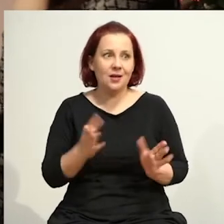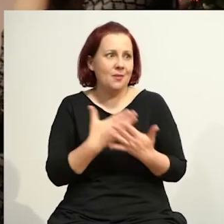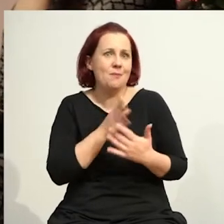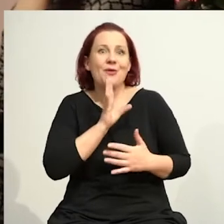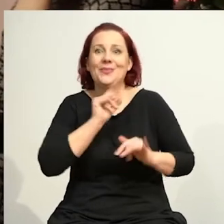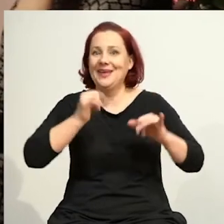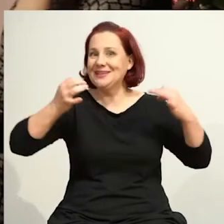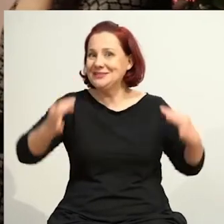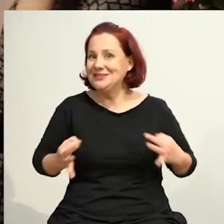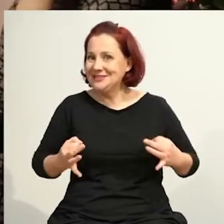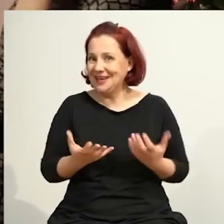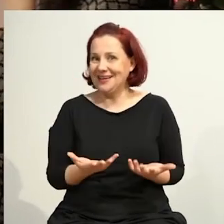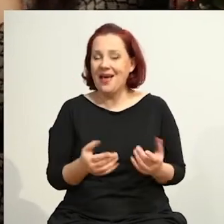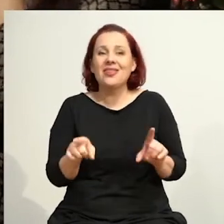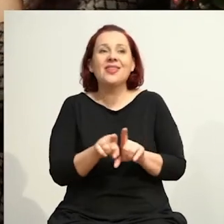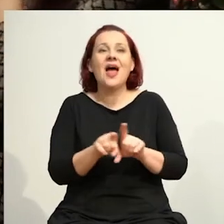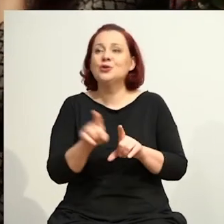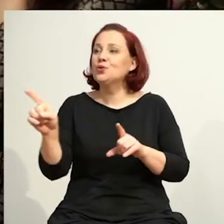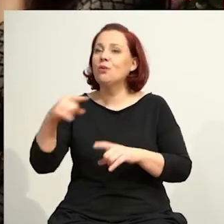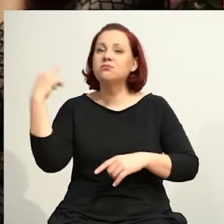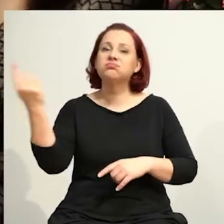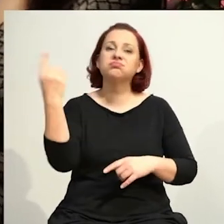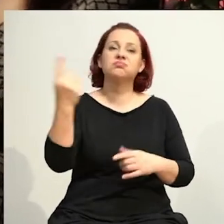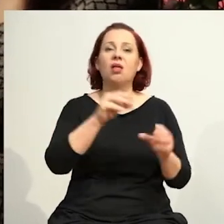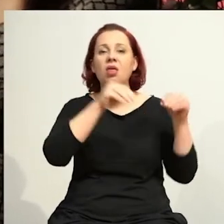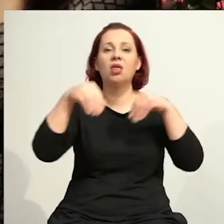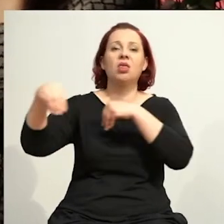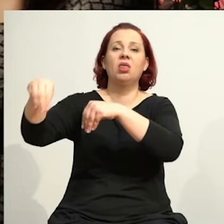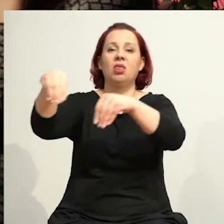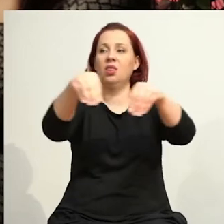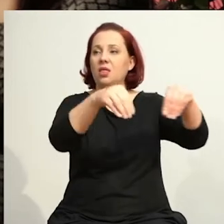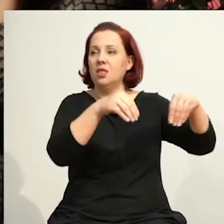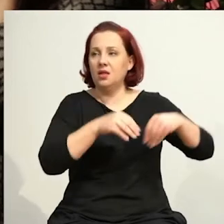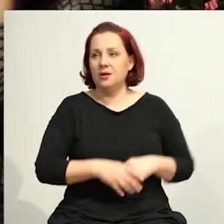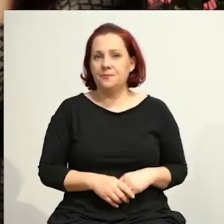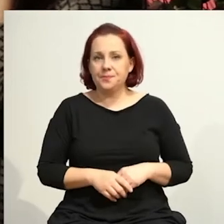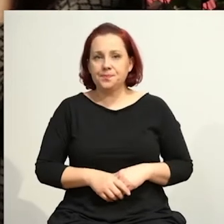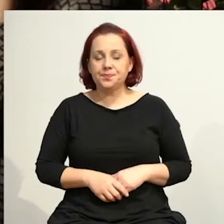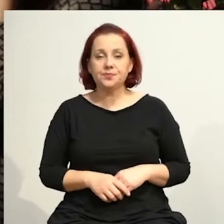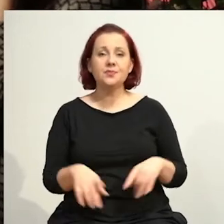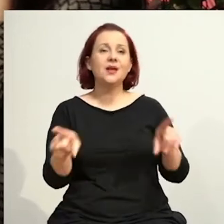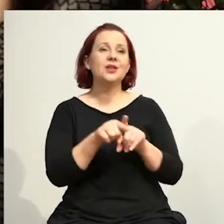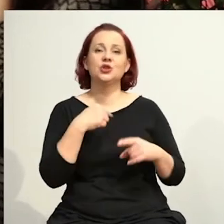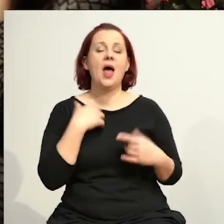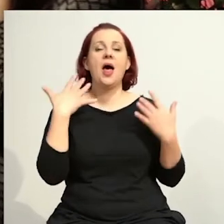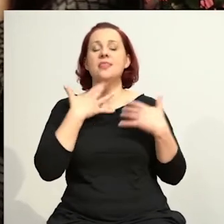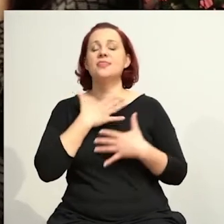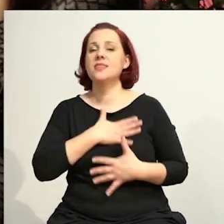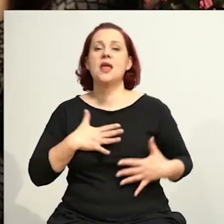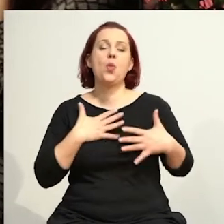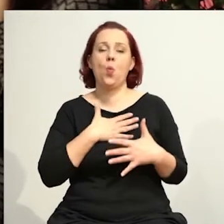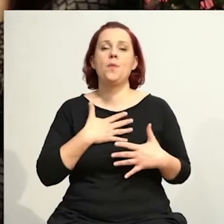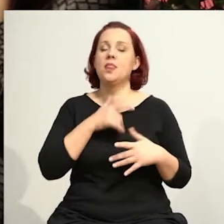ogóle też poczucie oczywiście tej tytułaczki, no brzmi wieczny tułacz, ja nie lubię takiej etykiety, tak samo jak wieszcz, prawda?